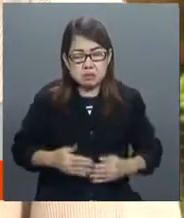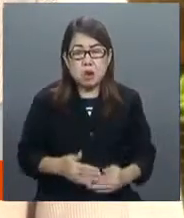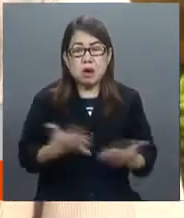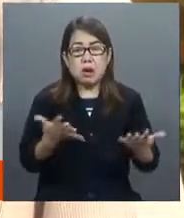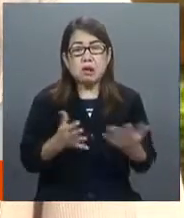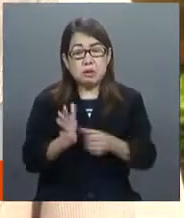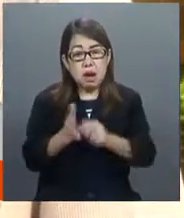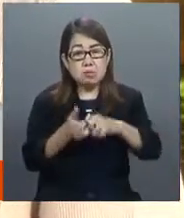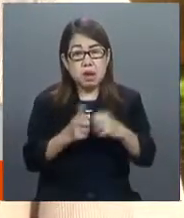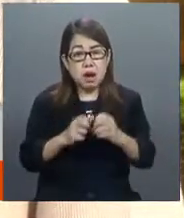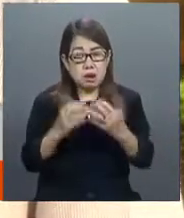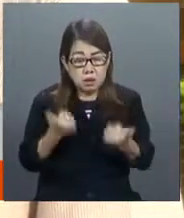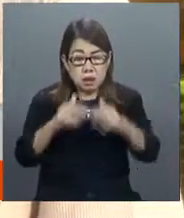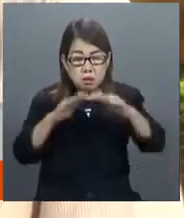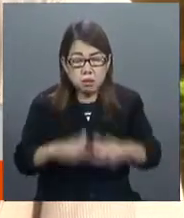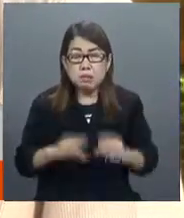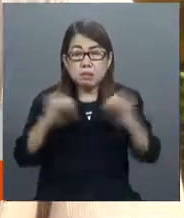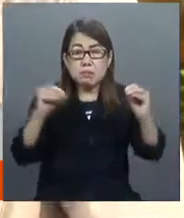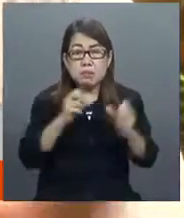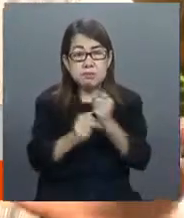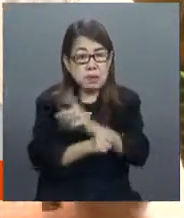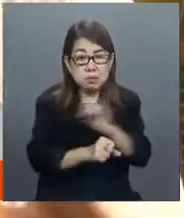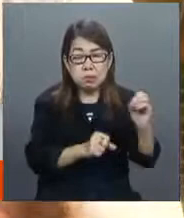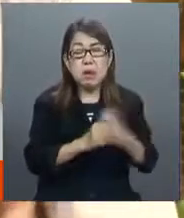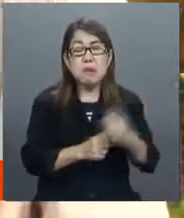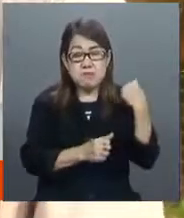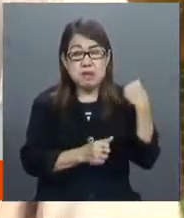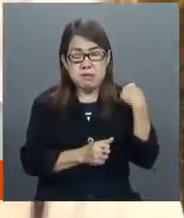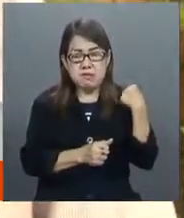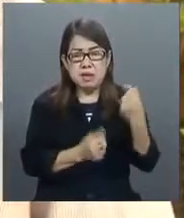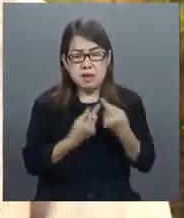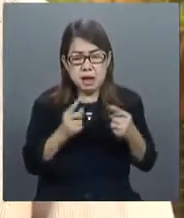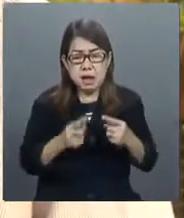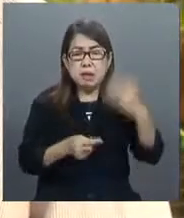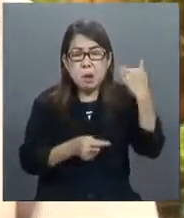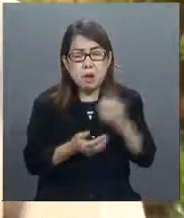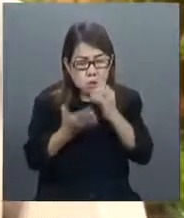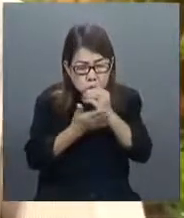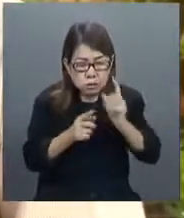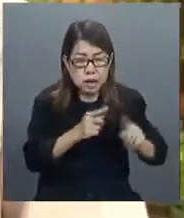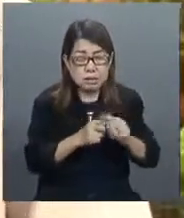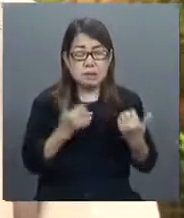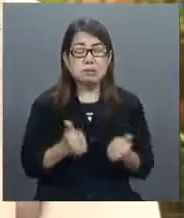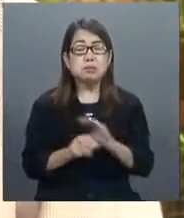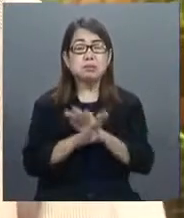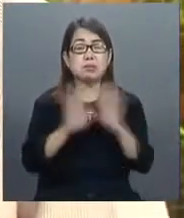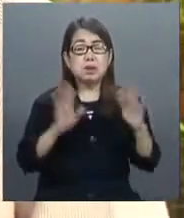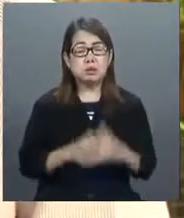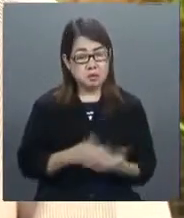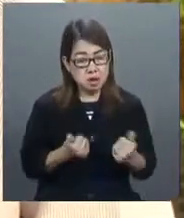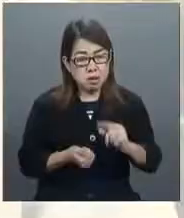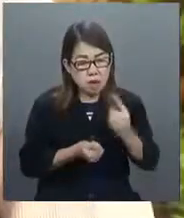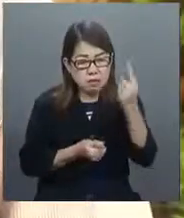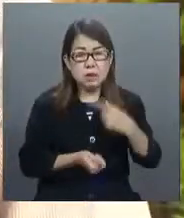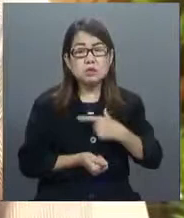ดลงหรือไม่มีเลยในบางปีไม่มีเลยนะครับหรือมีมาแล้วพฤติกรรมเหล่านี้จะหายไปนะครับเพราะเขาชอบสิ่งที่เขาอยากจะเรียน